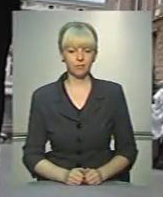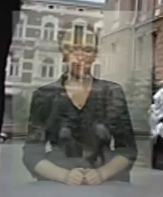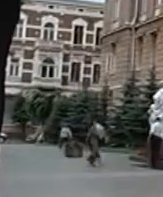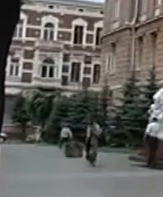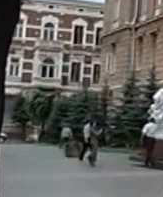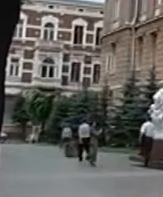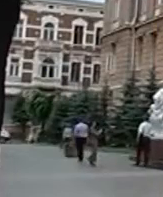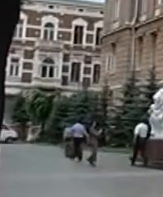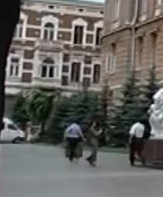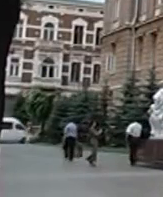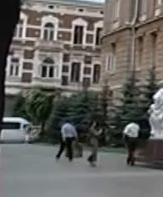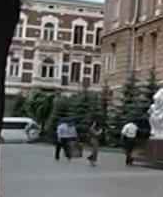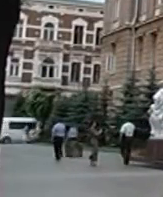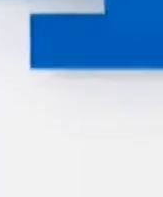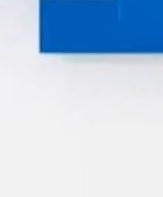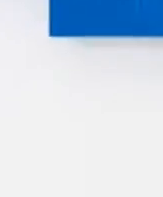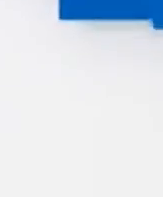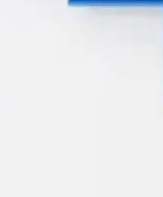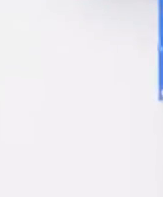Романюк, телеканал «Буковина».